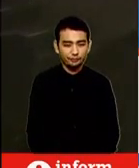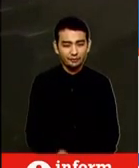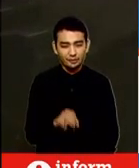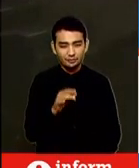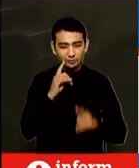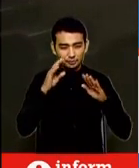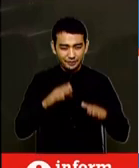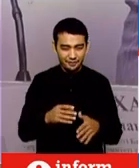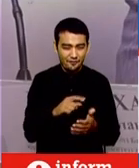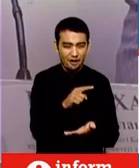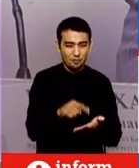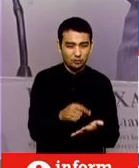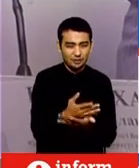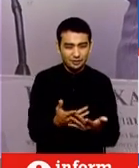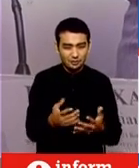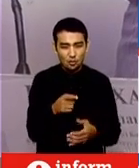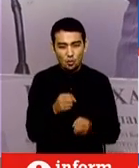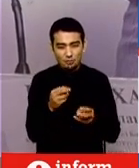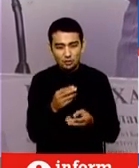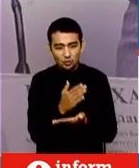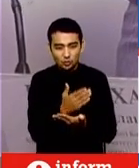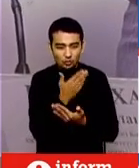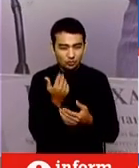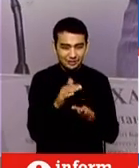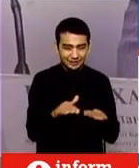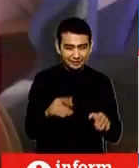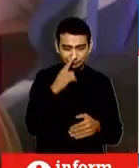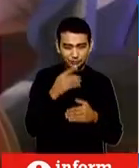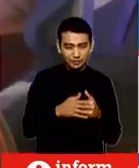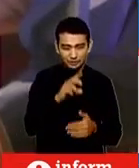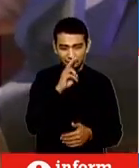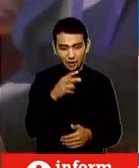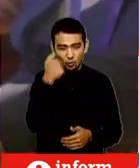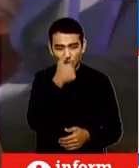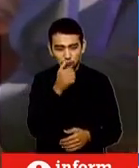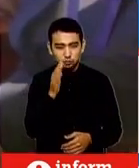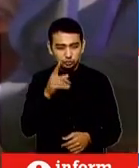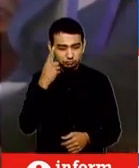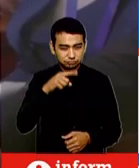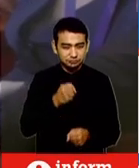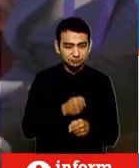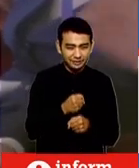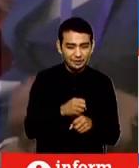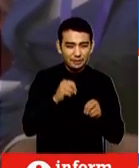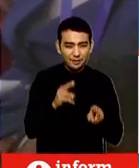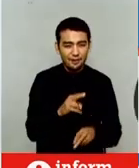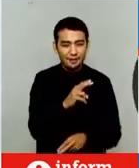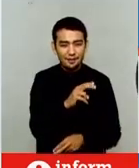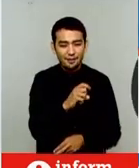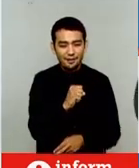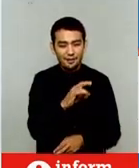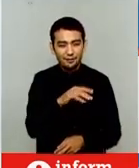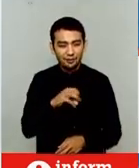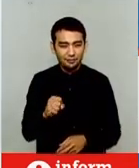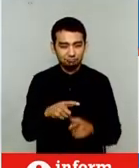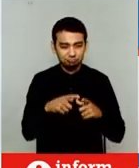были обсуждены вопросы обеспечения безопасности детей. Например, в ближайшие 2 года будет разработана специальная карта. То есть на интерактивной